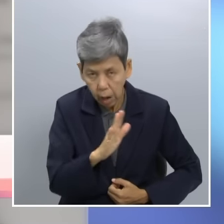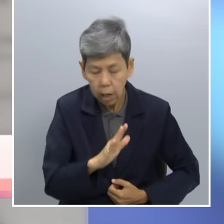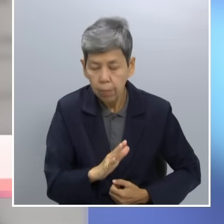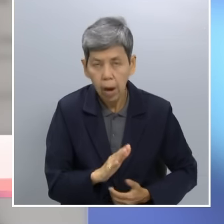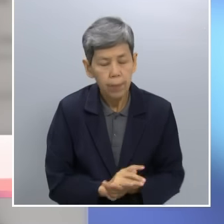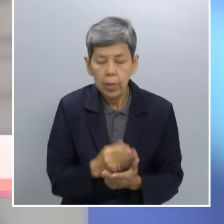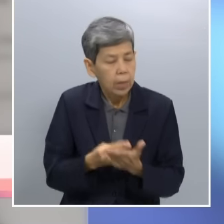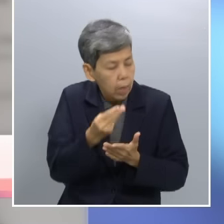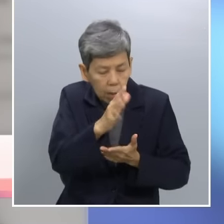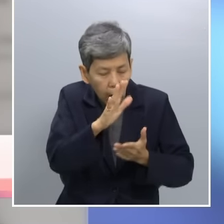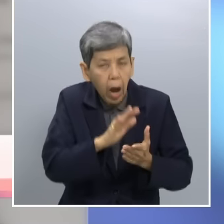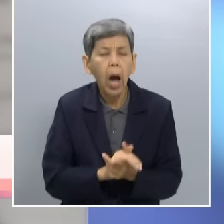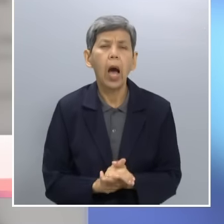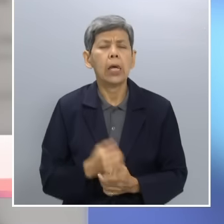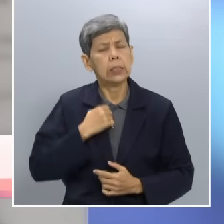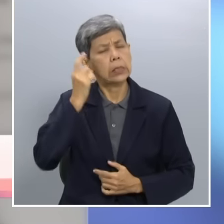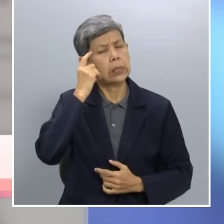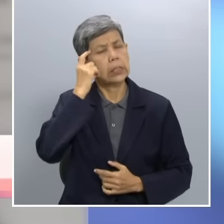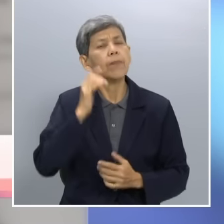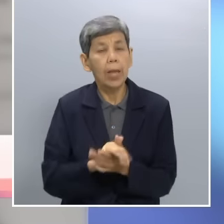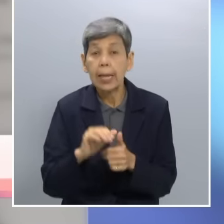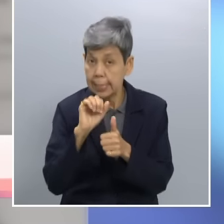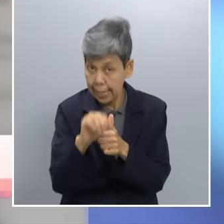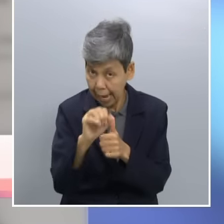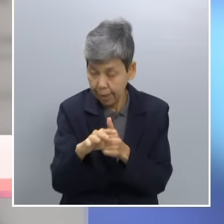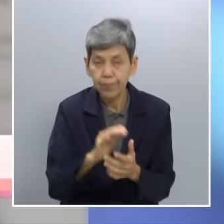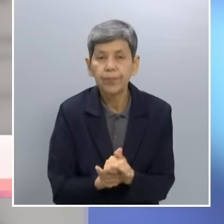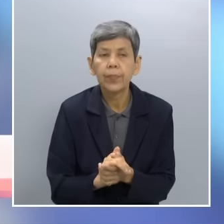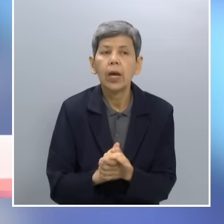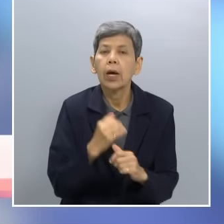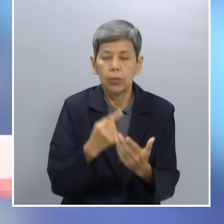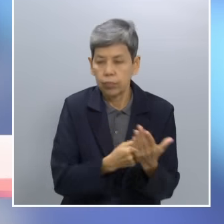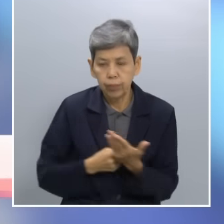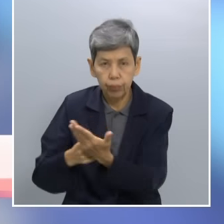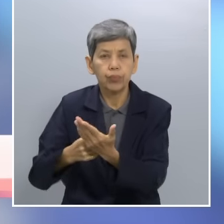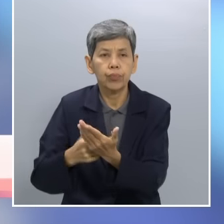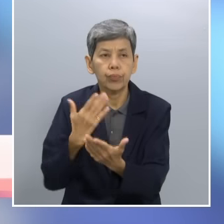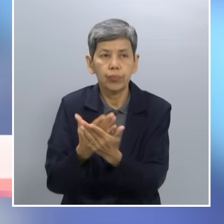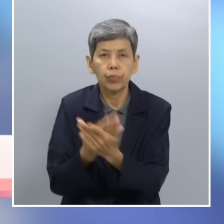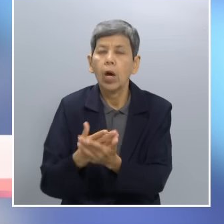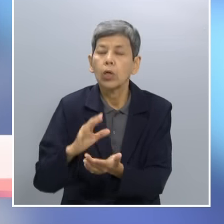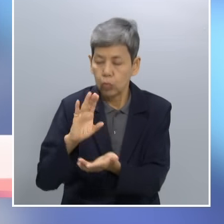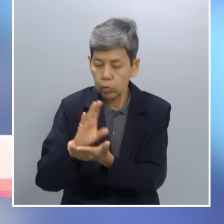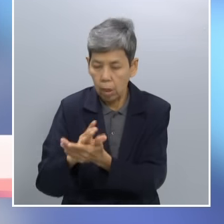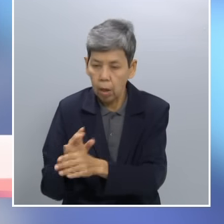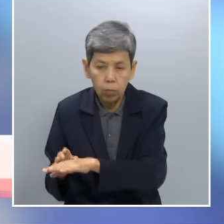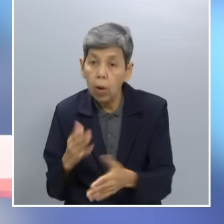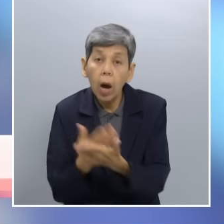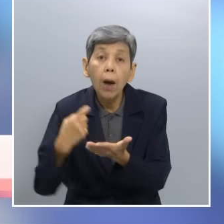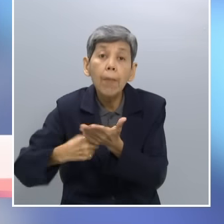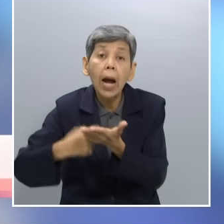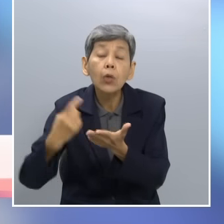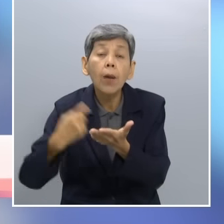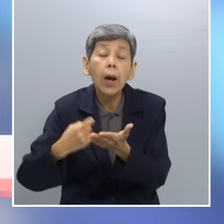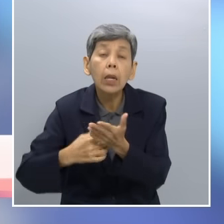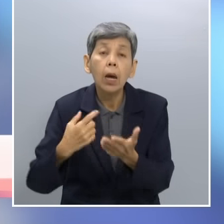รถันจะไปจ่ายทำไมเอาอย่างงี้แล้วกันแนะนำนะยื่นเรื่องมาขอคืนทุนประกันแล้วทุนประกันเท่าไหร่รู้มั้ยพี่หมวย